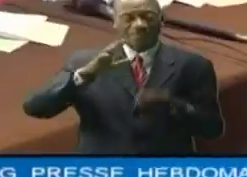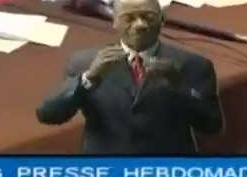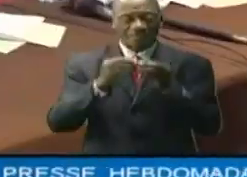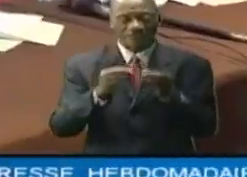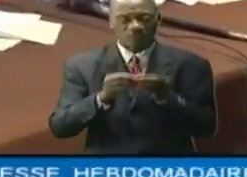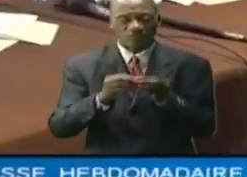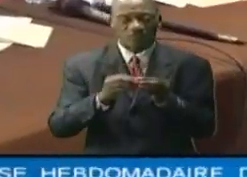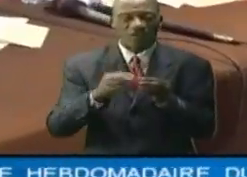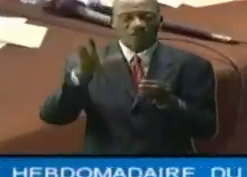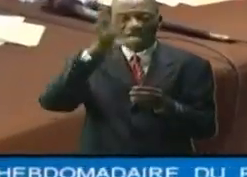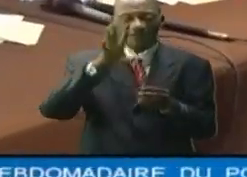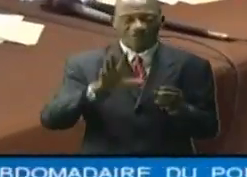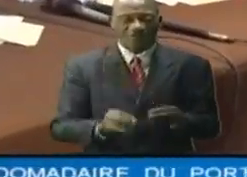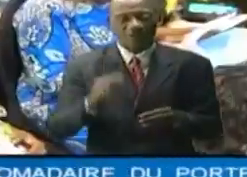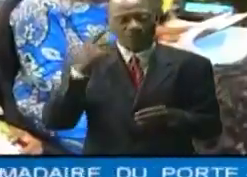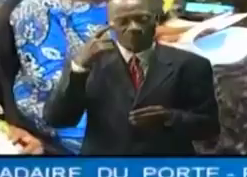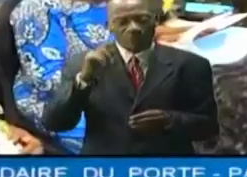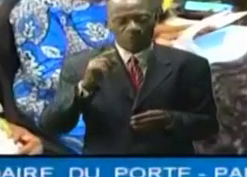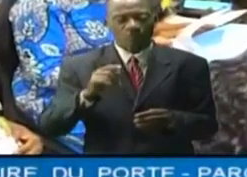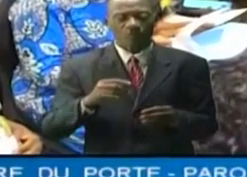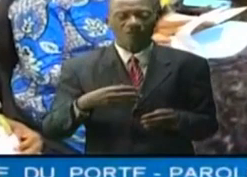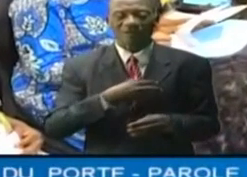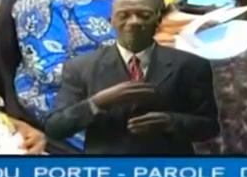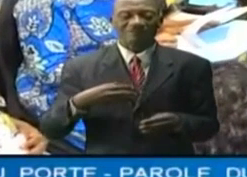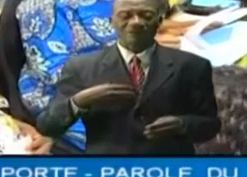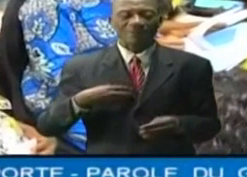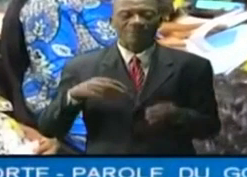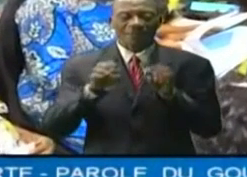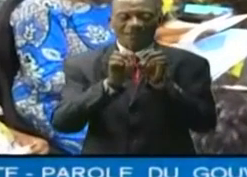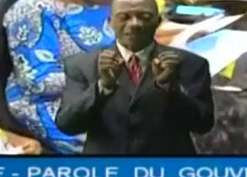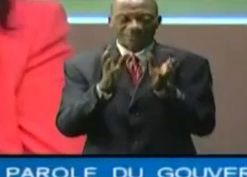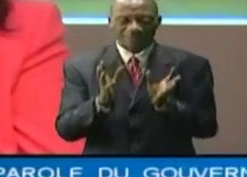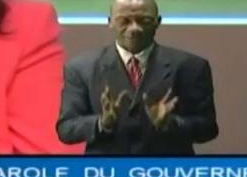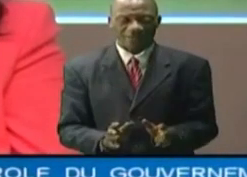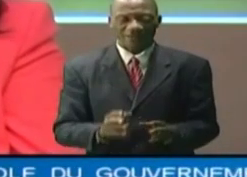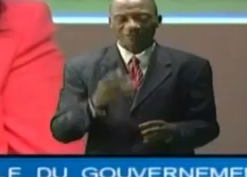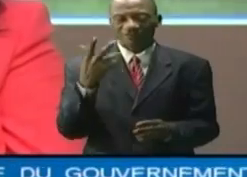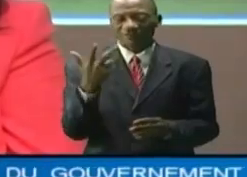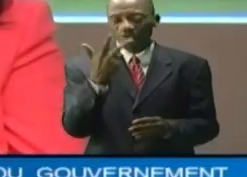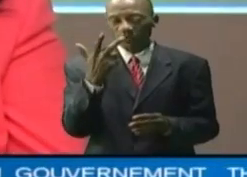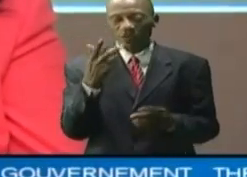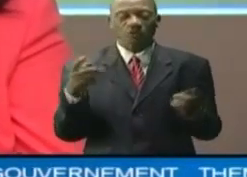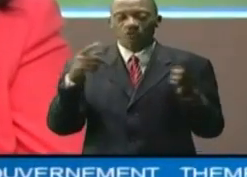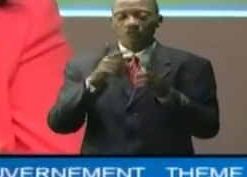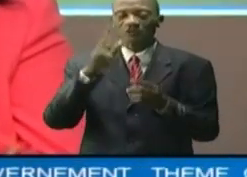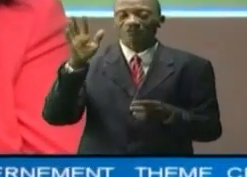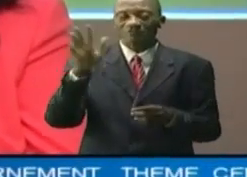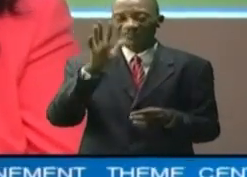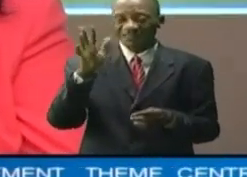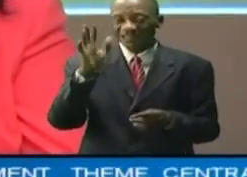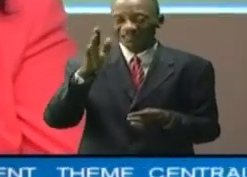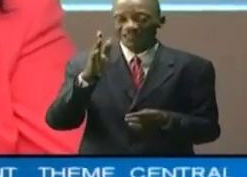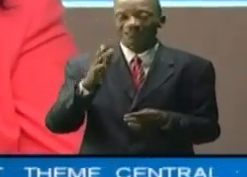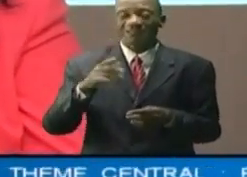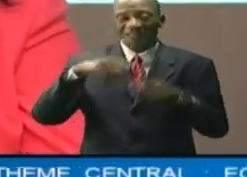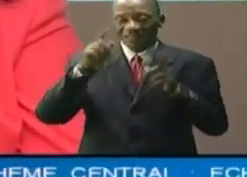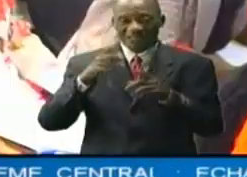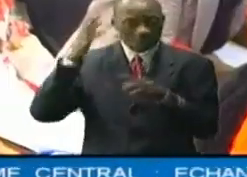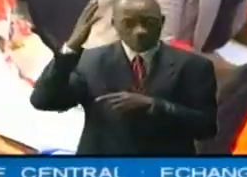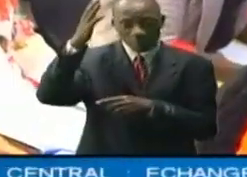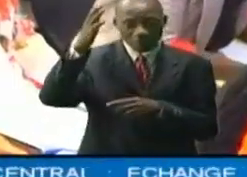des femmes entrepreneurs du 23 au 25 mars 2023 en Côte d'Ivoire. L'annonce a été faite au cours des